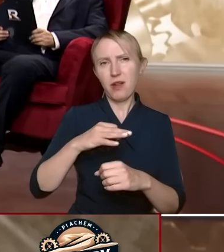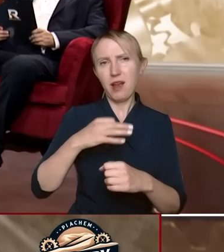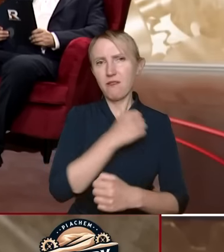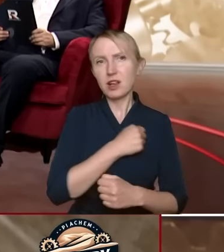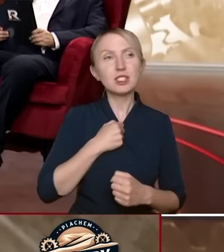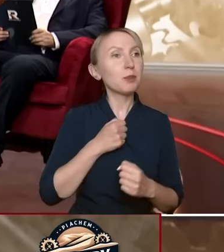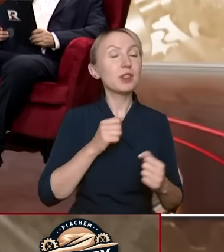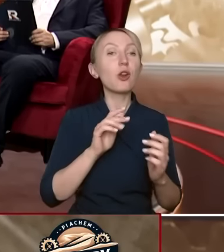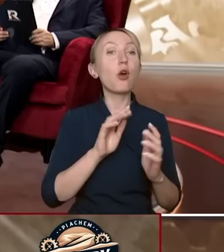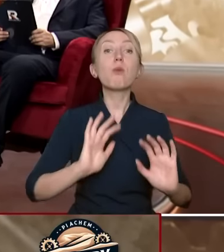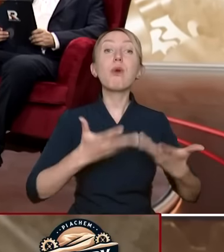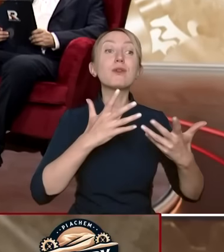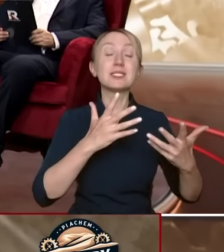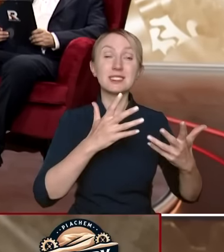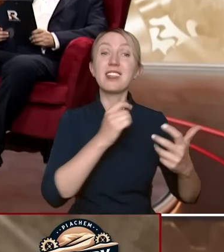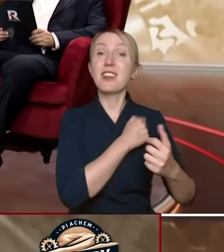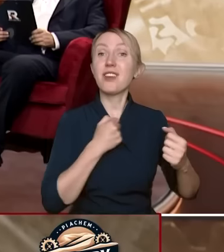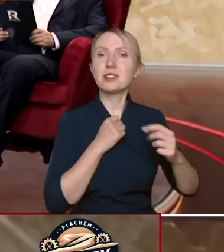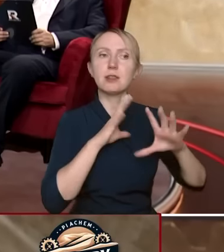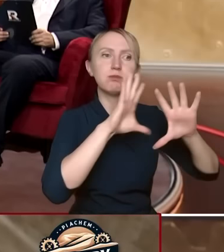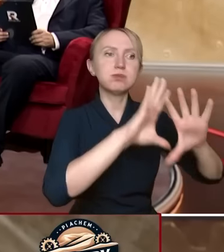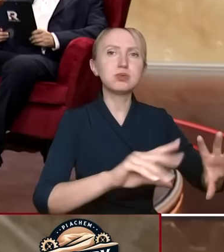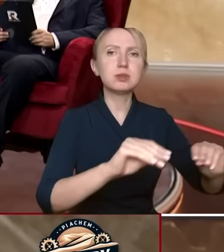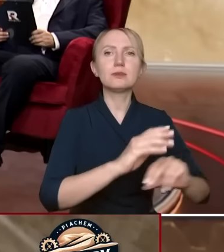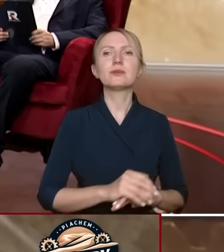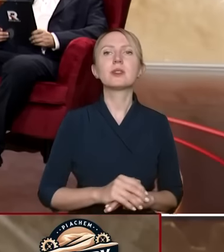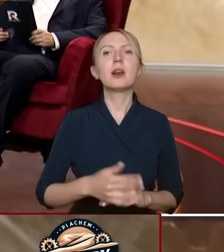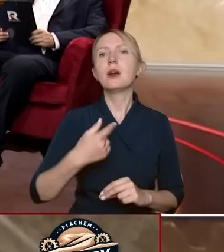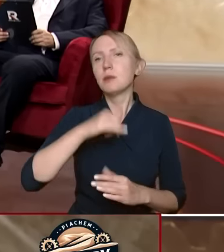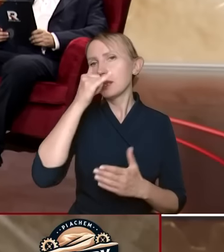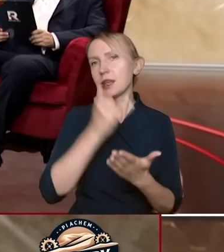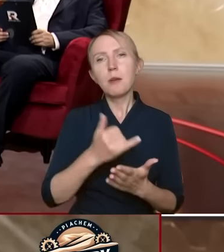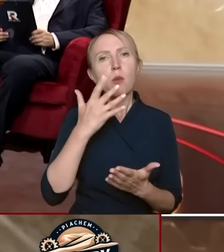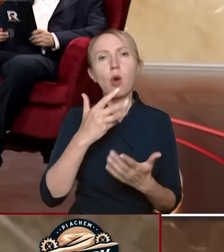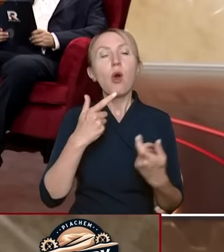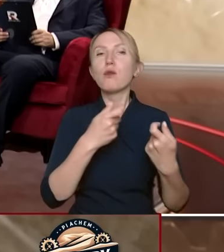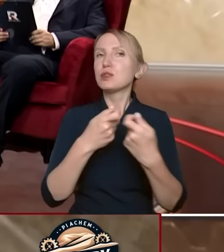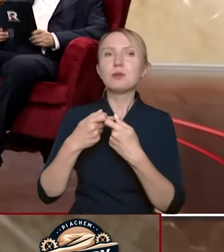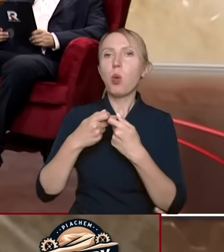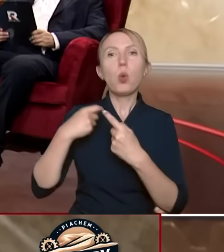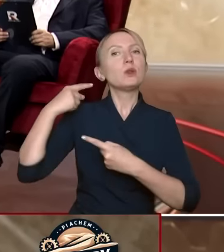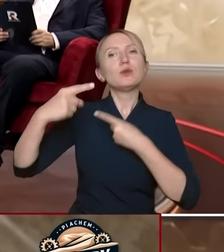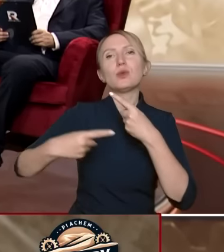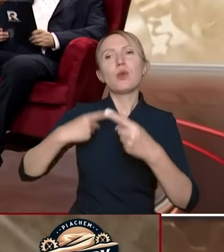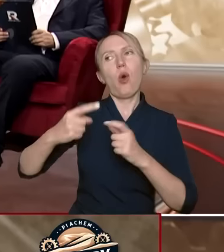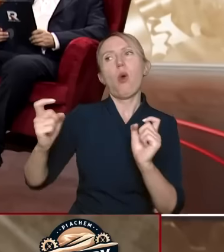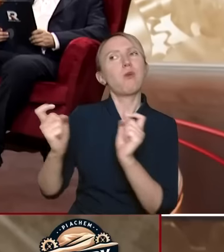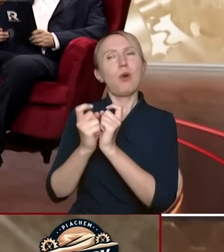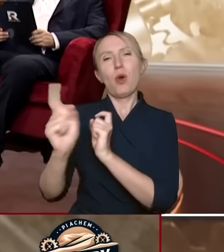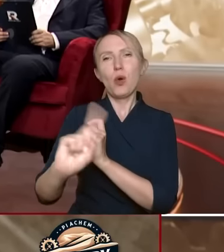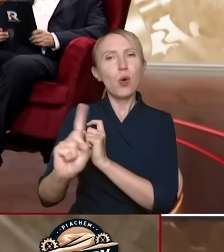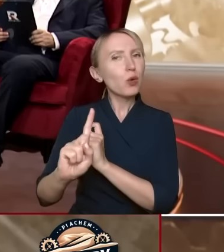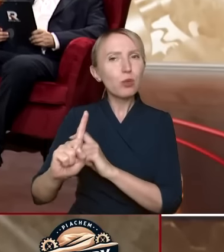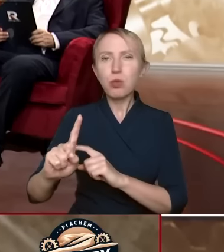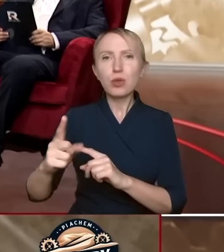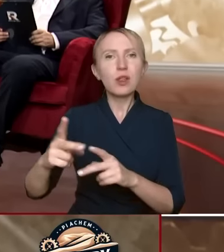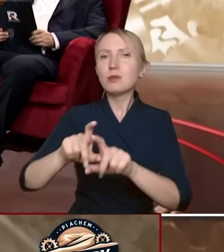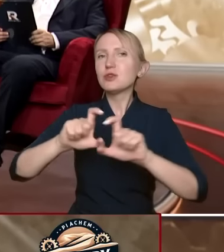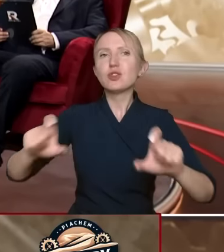Warszawskie spacyfikować, więc absolutnie nie możemy mówić o wspólnym dziedzictwie oporu, bo czegoś takiego w tamtych czasach...